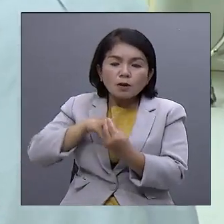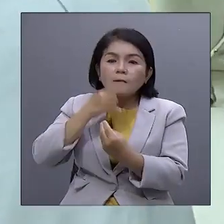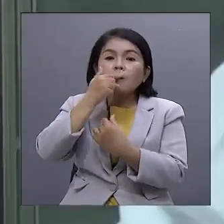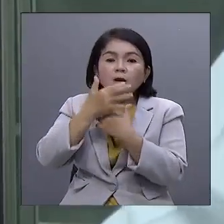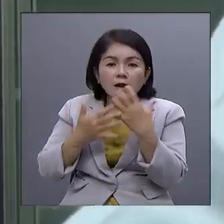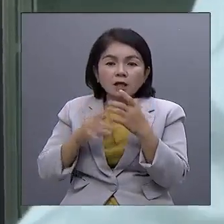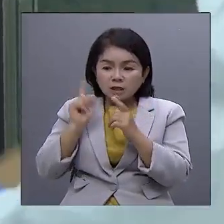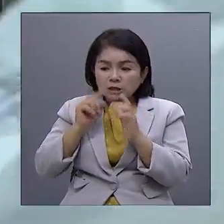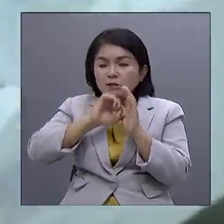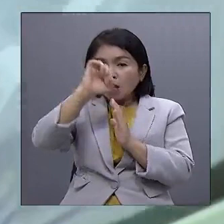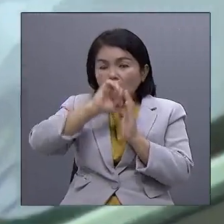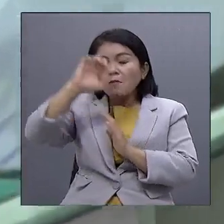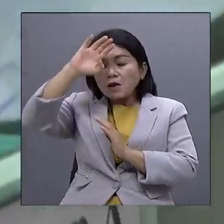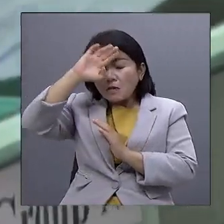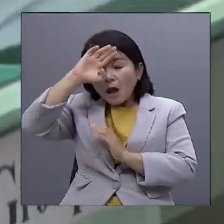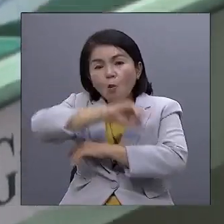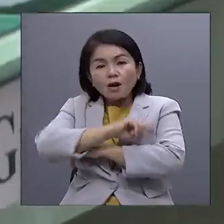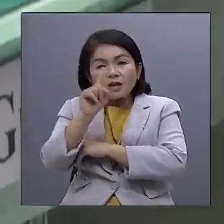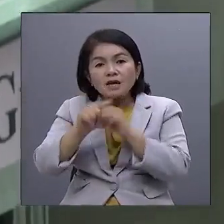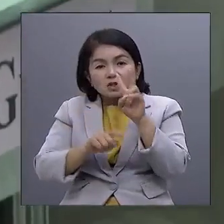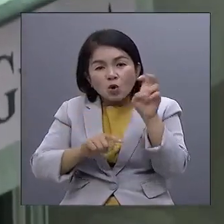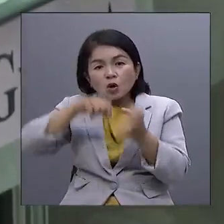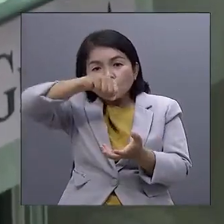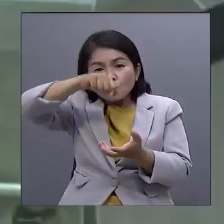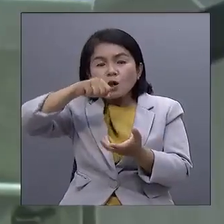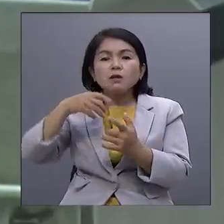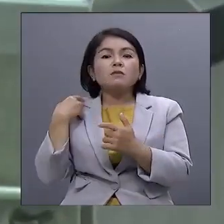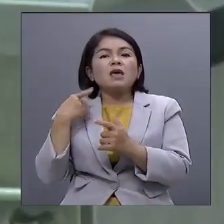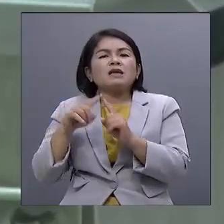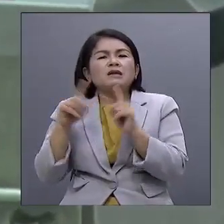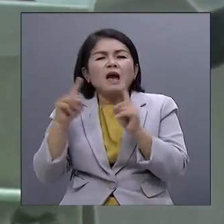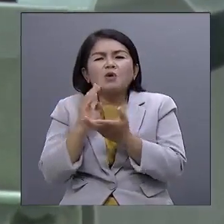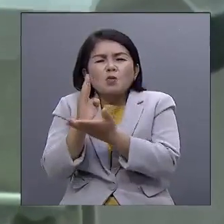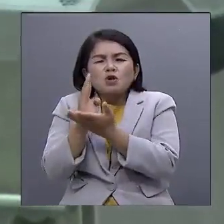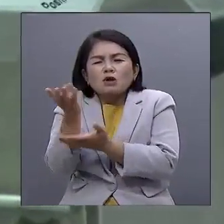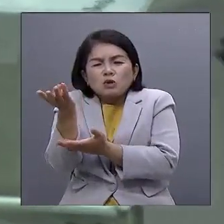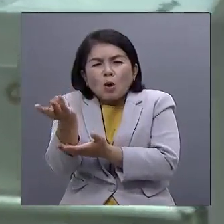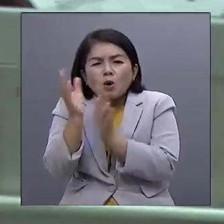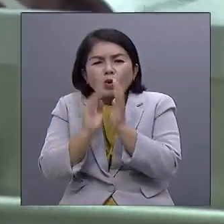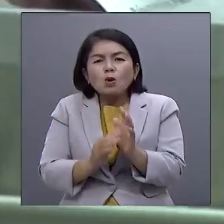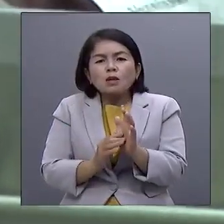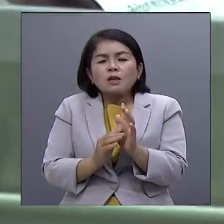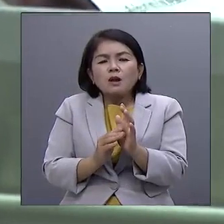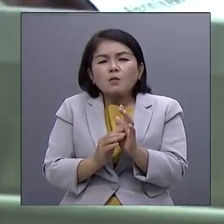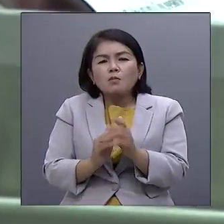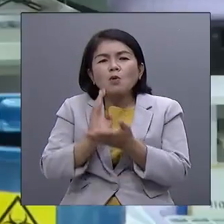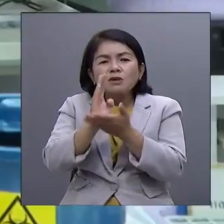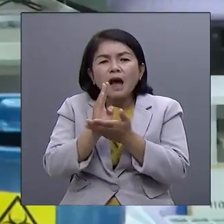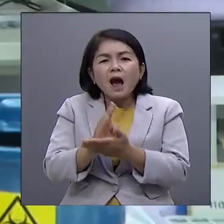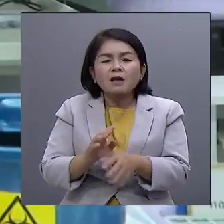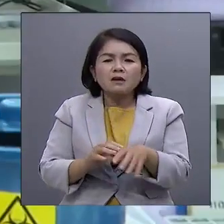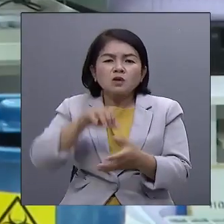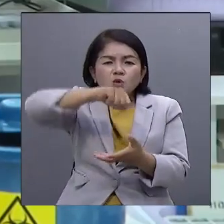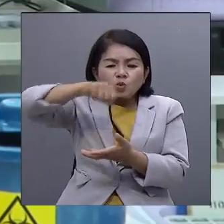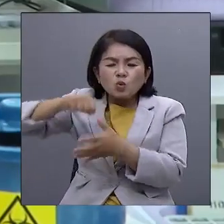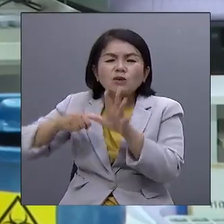ช้เลือดรักษาผู้ป่วยเฉลี่ยวันละ200ยูนิตค่ะแต่ปรากฏว่าคนบริจาคแค่วันละ 50-100 ยูนิตเท่านั้นกรุ๊ปเลือดที่ต้อง